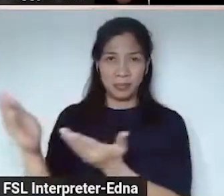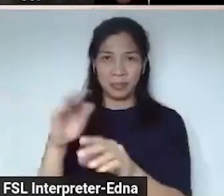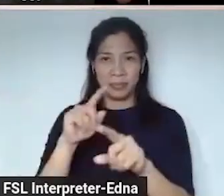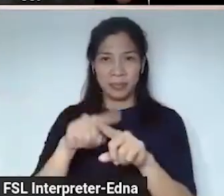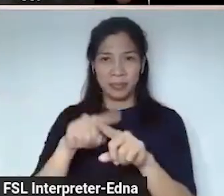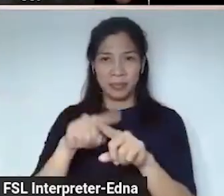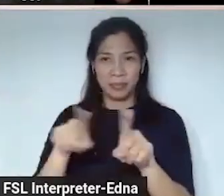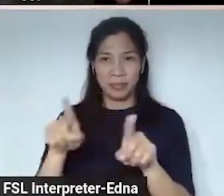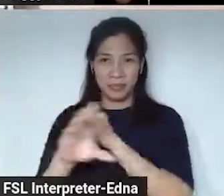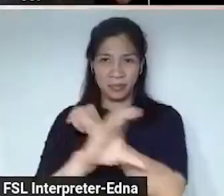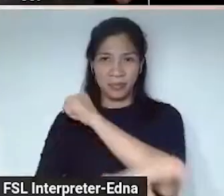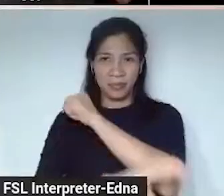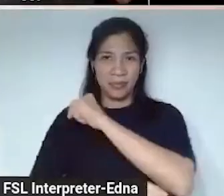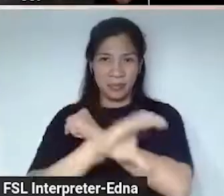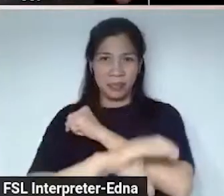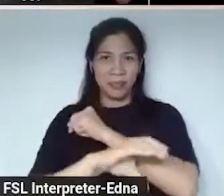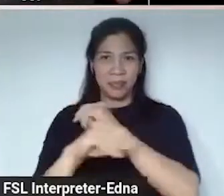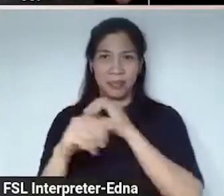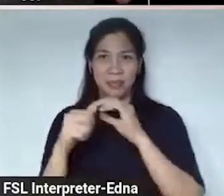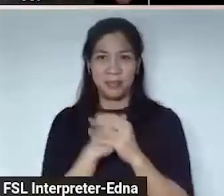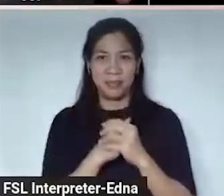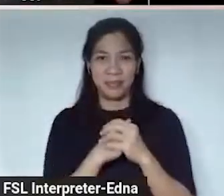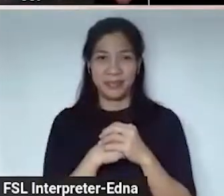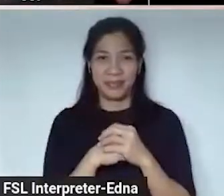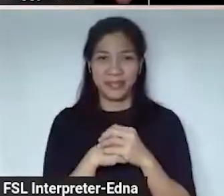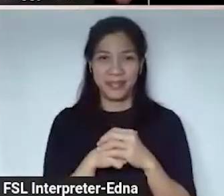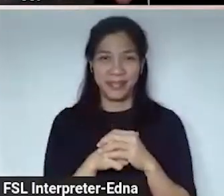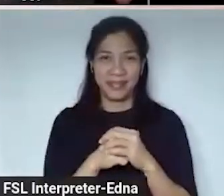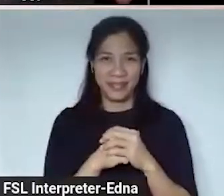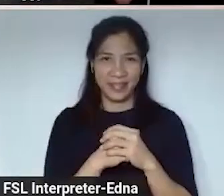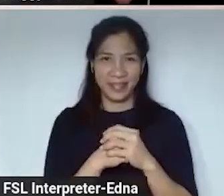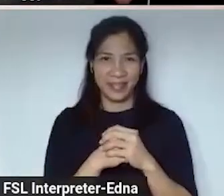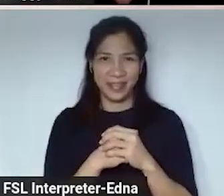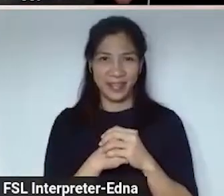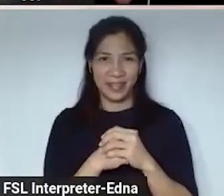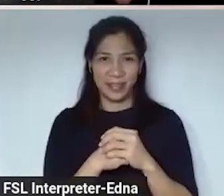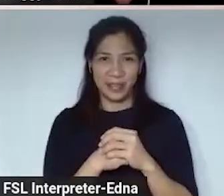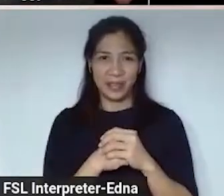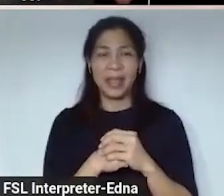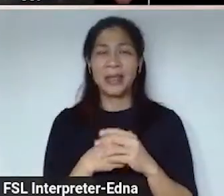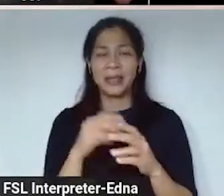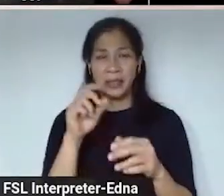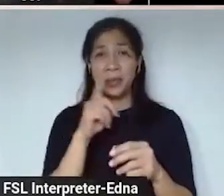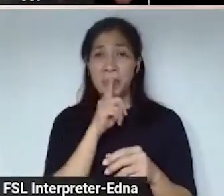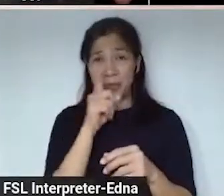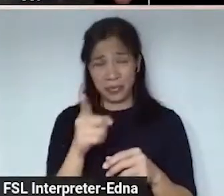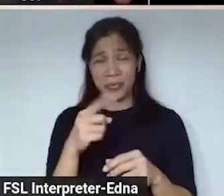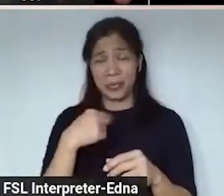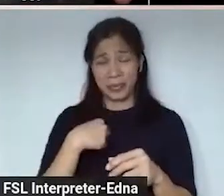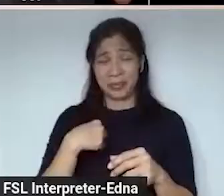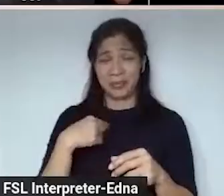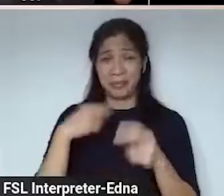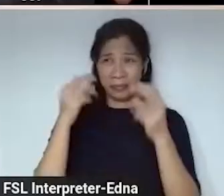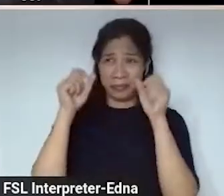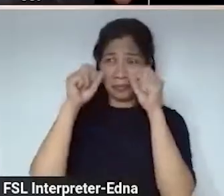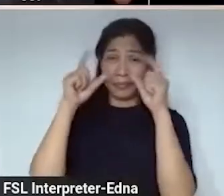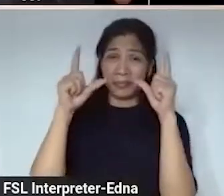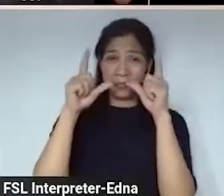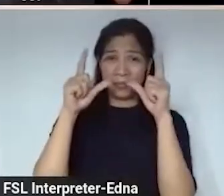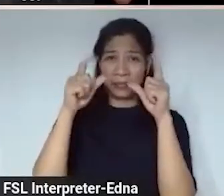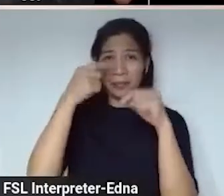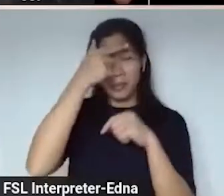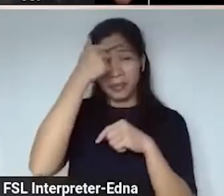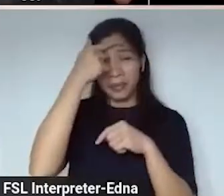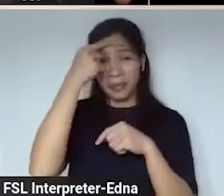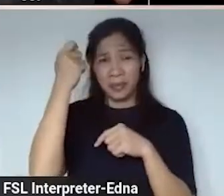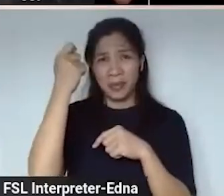Miss Edel, ako nga rin na nagugulat na lang kasi hindi ko talaga lubos akalain na